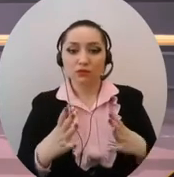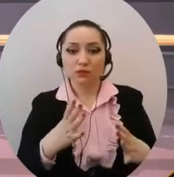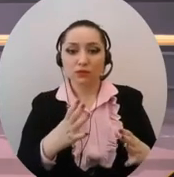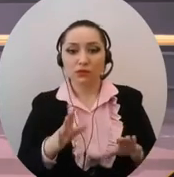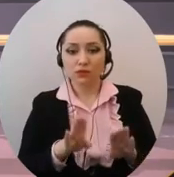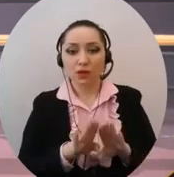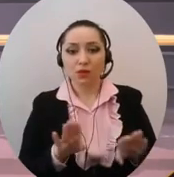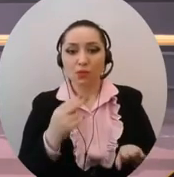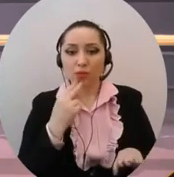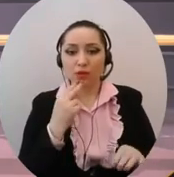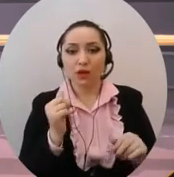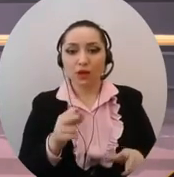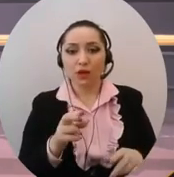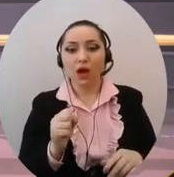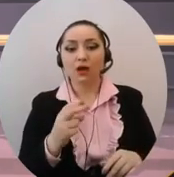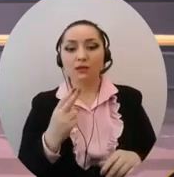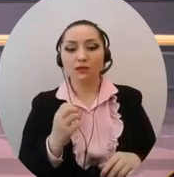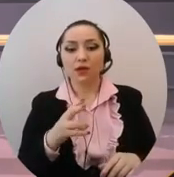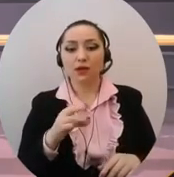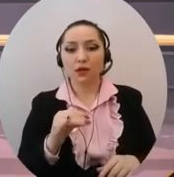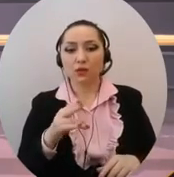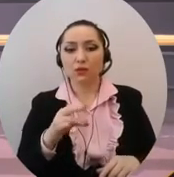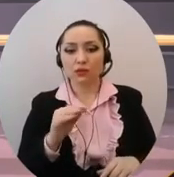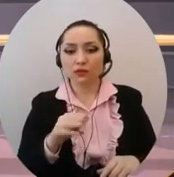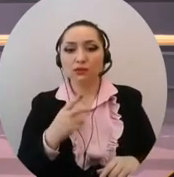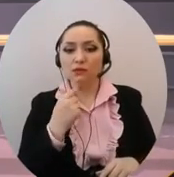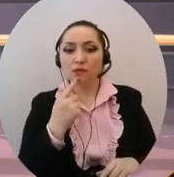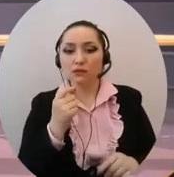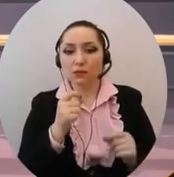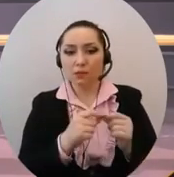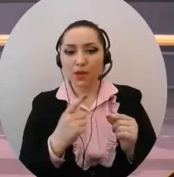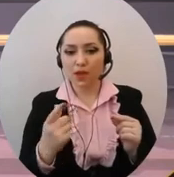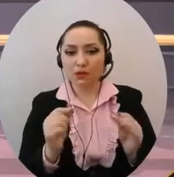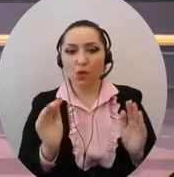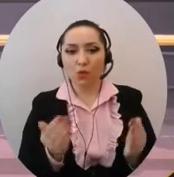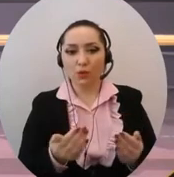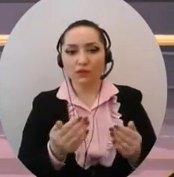от целлюлита, да, с красным перцем, который уменьшает выработку,